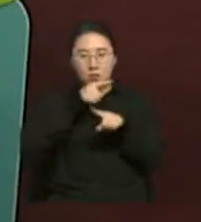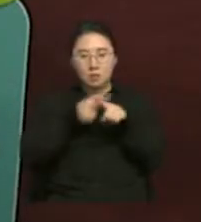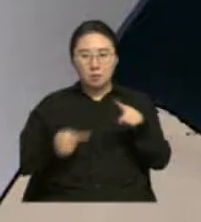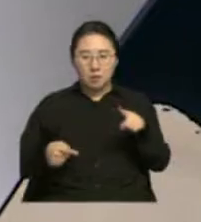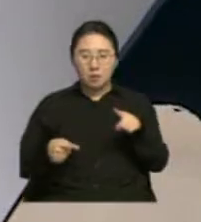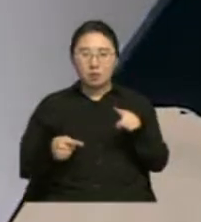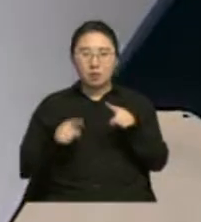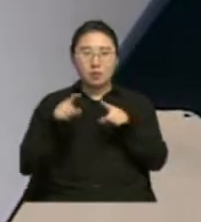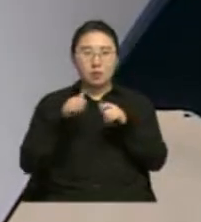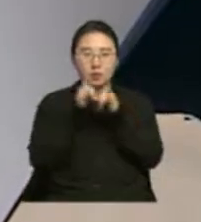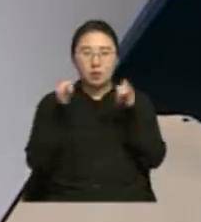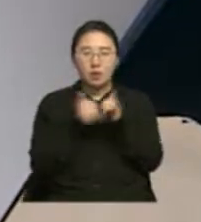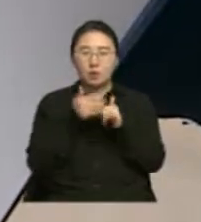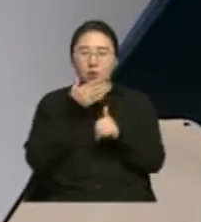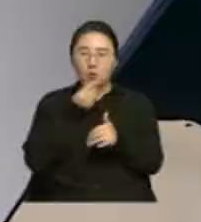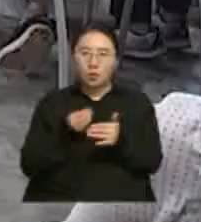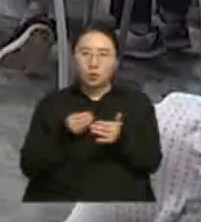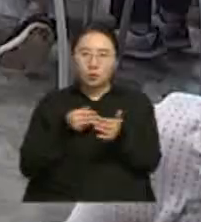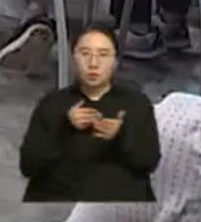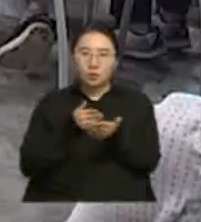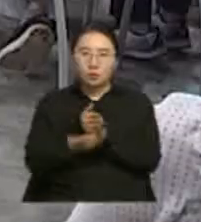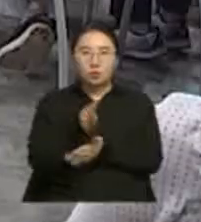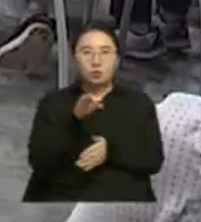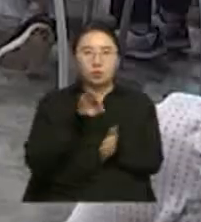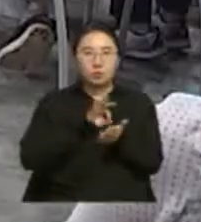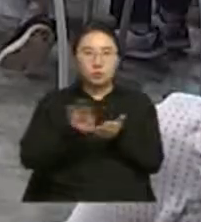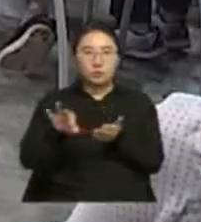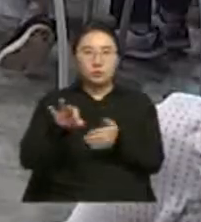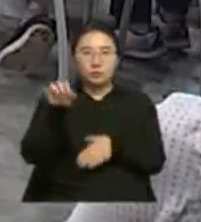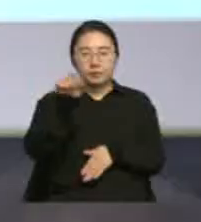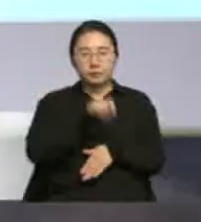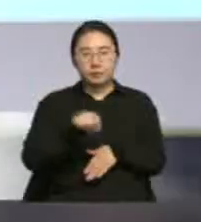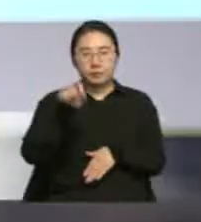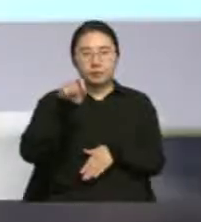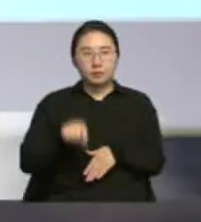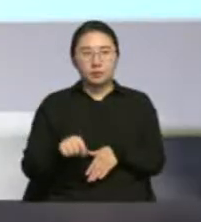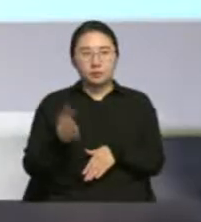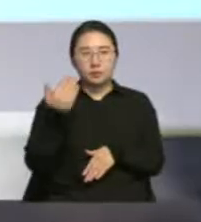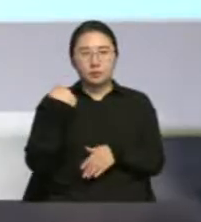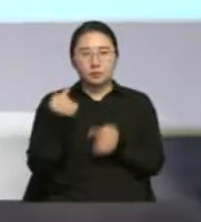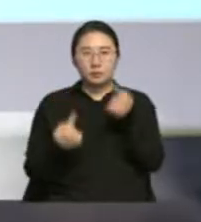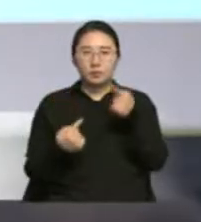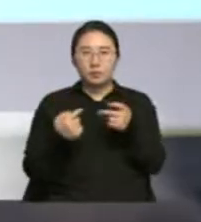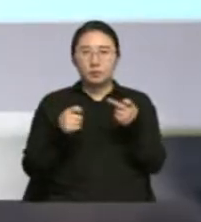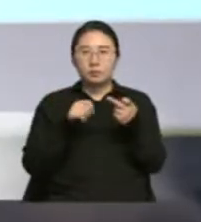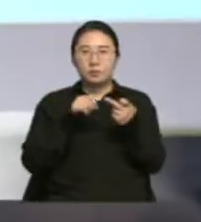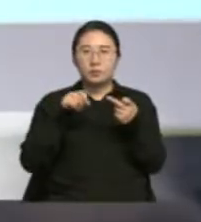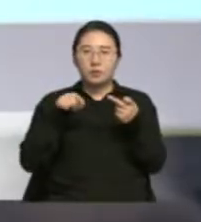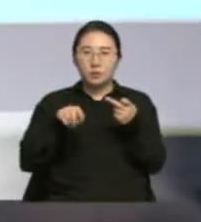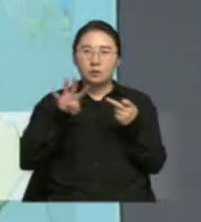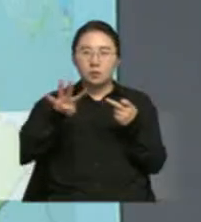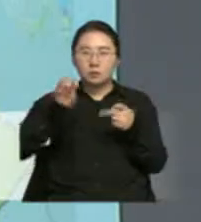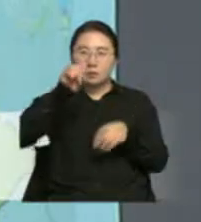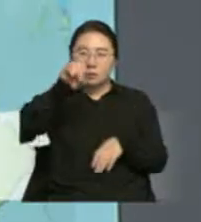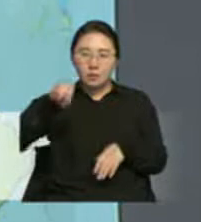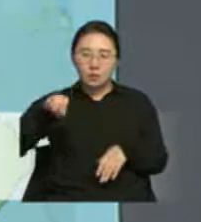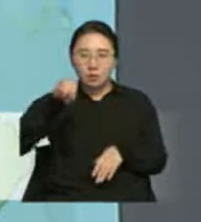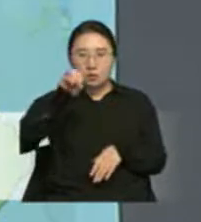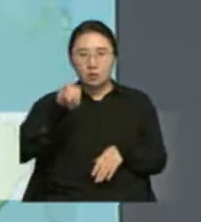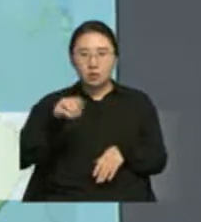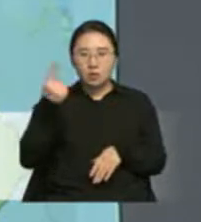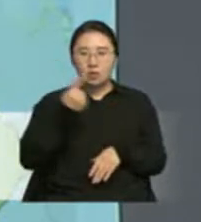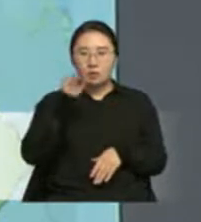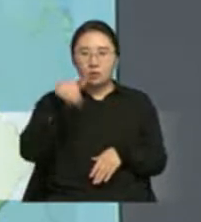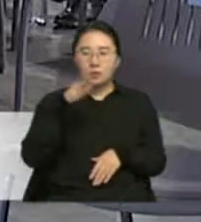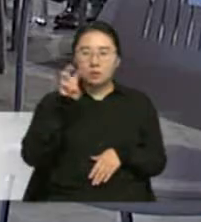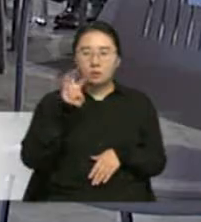절반은 역시 사회복지 분야에 쓰입니다. 하지만 자체 재원 역시 지난해에 비해 12.3% 증가한